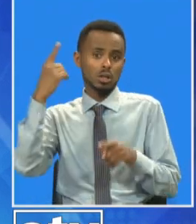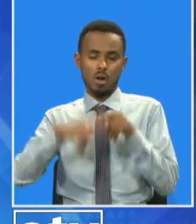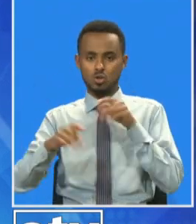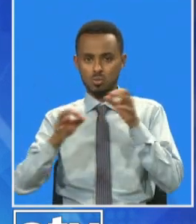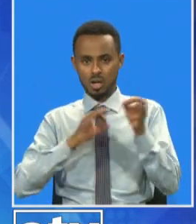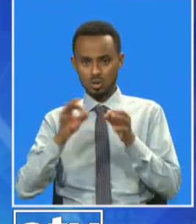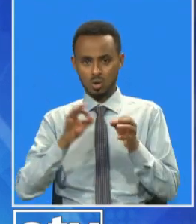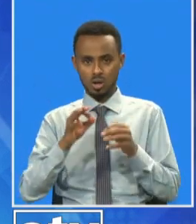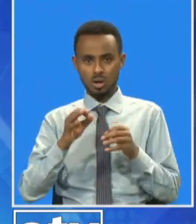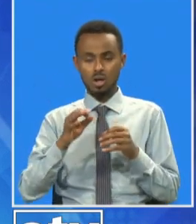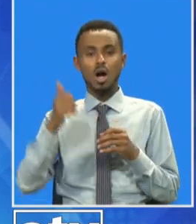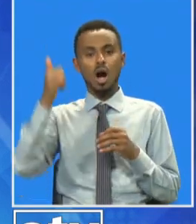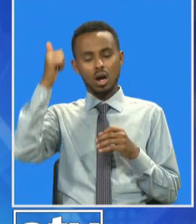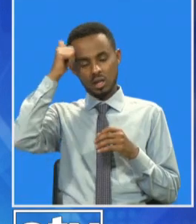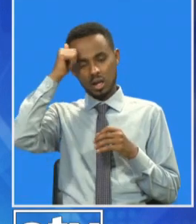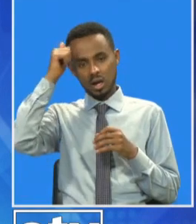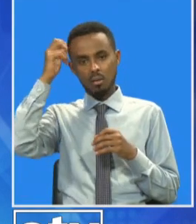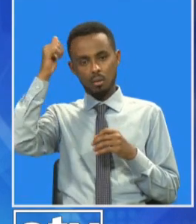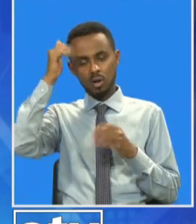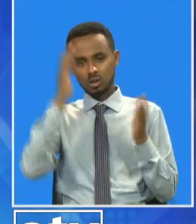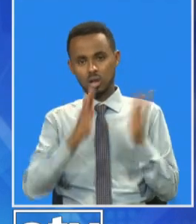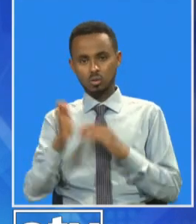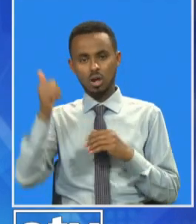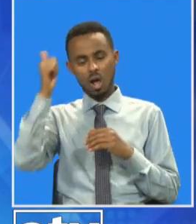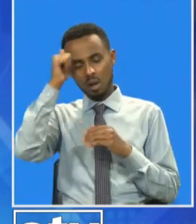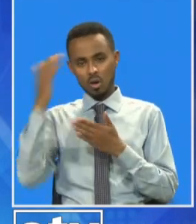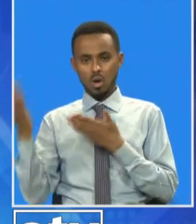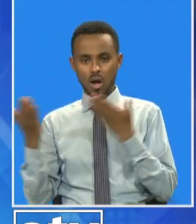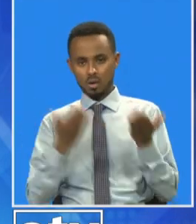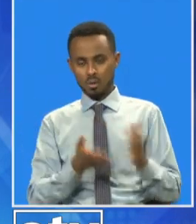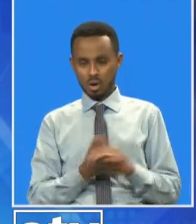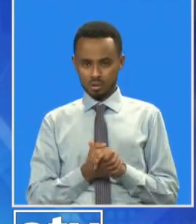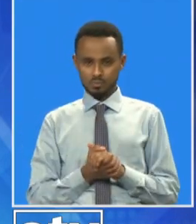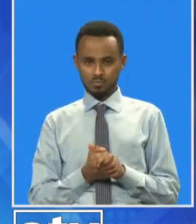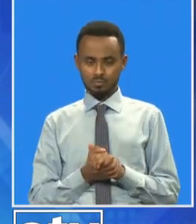ገልጸዋል። አያለ በባው አዘጋጅቶታል። አለማየሁ ታደለ ያቀርበዋል።